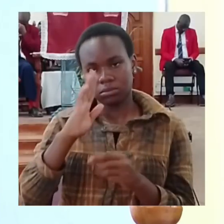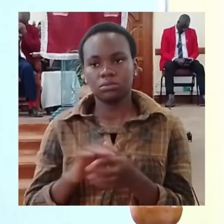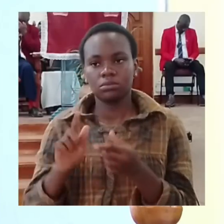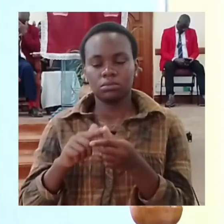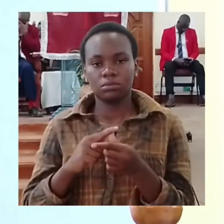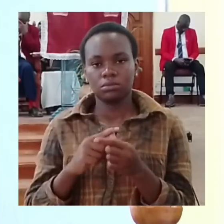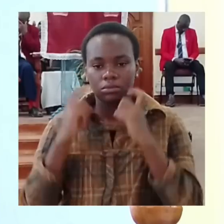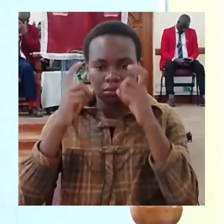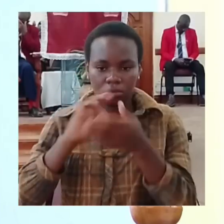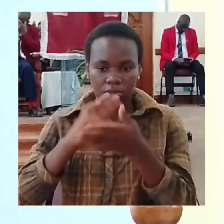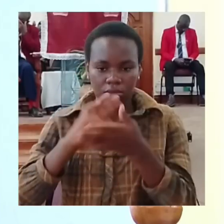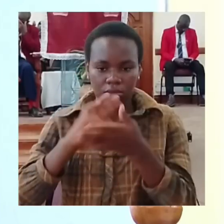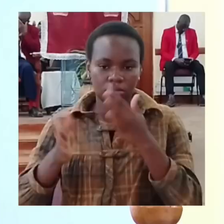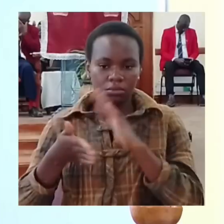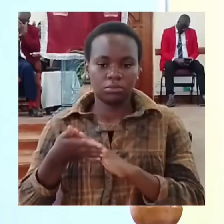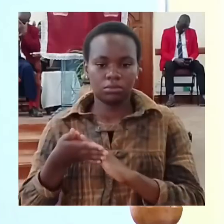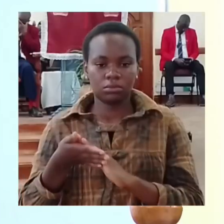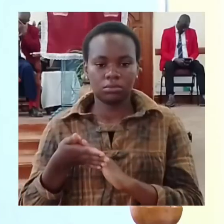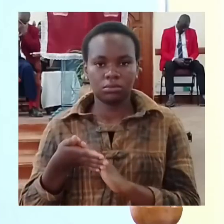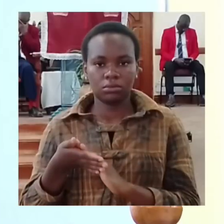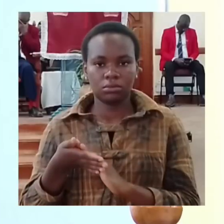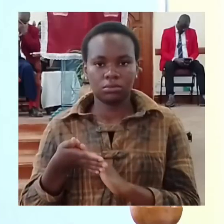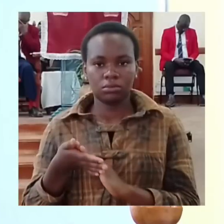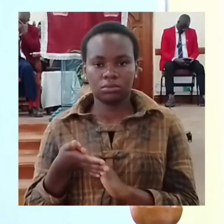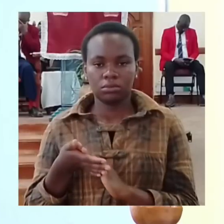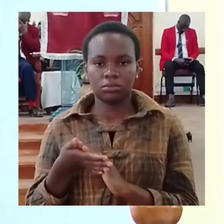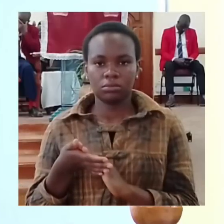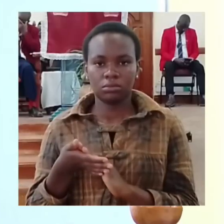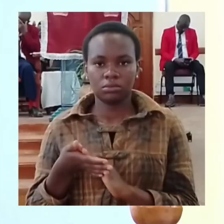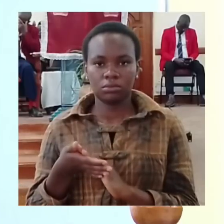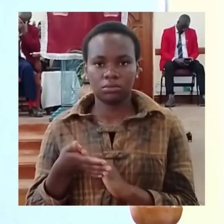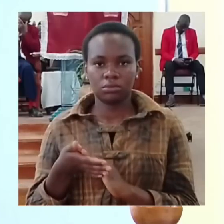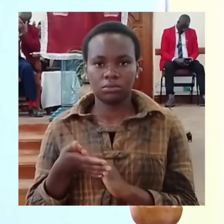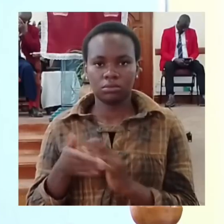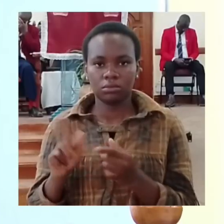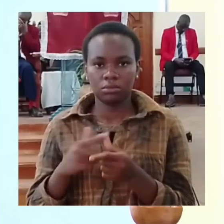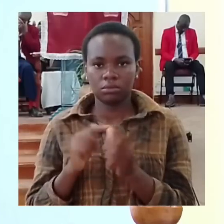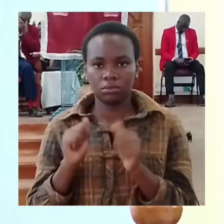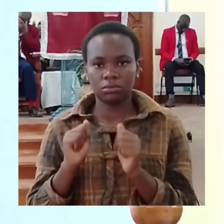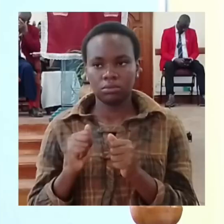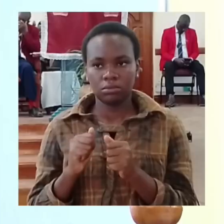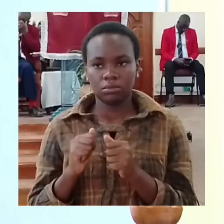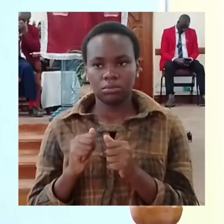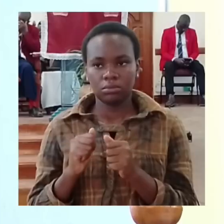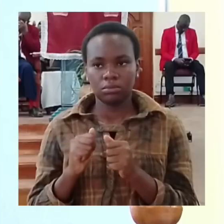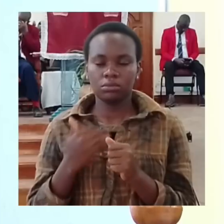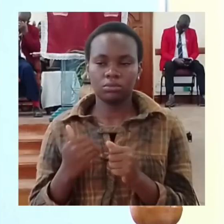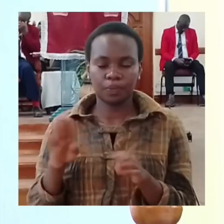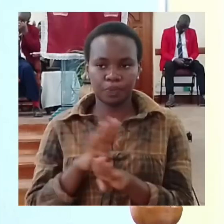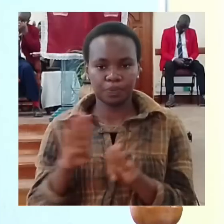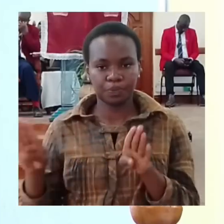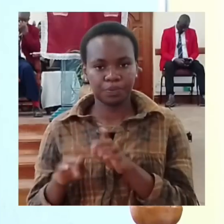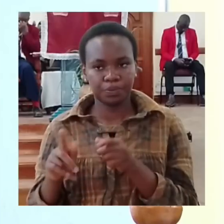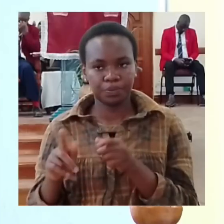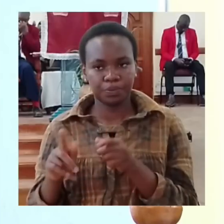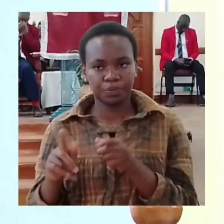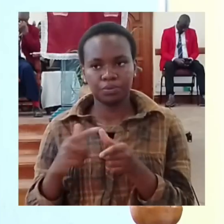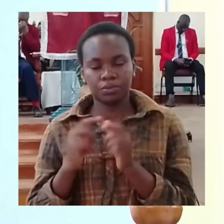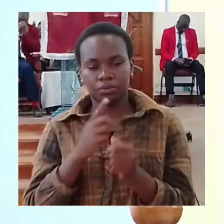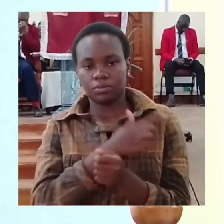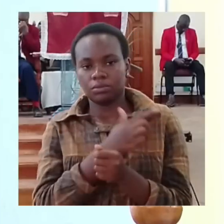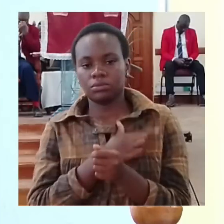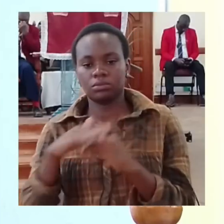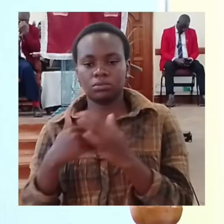Turekere Ngai kuria ungikora tuoete handu-ini haku, kuria ungikora twiyendete, kuria ungikora twina